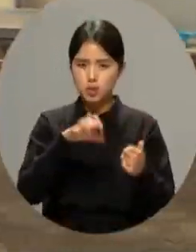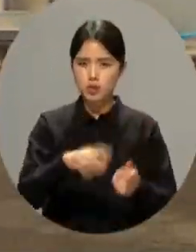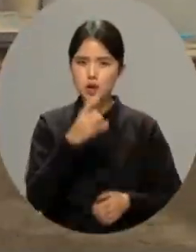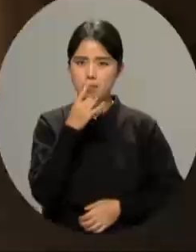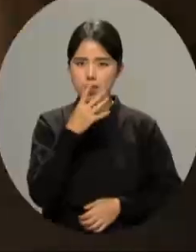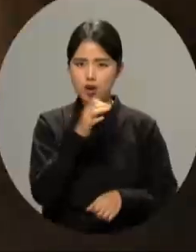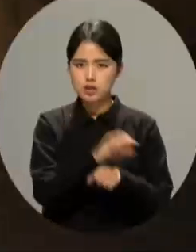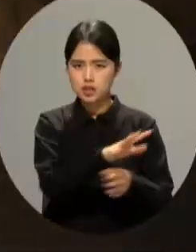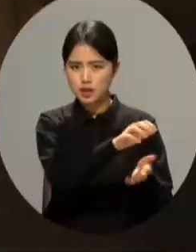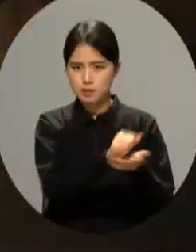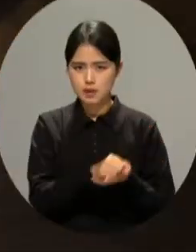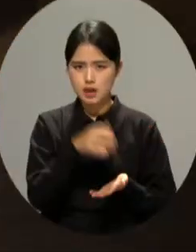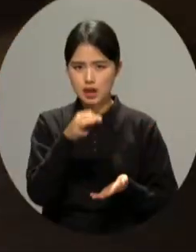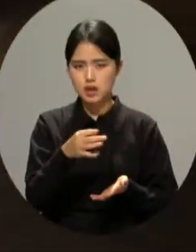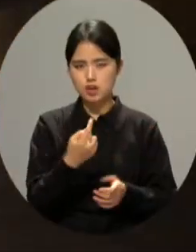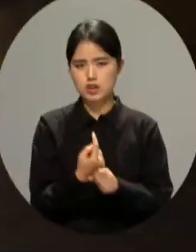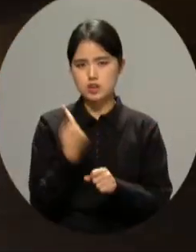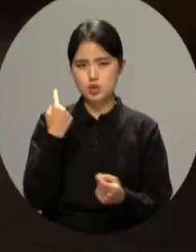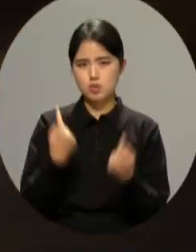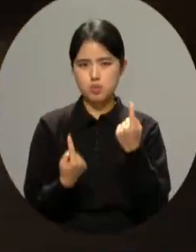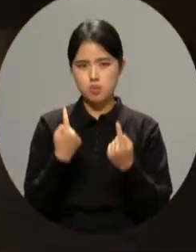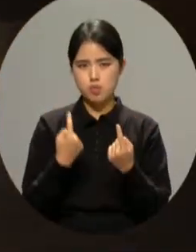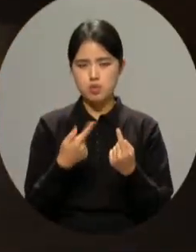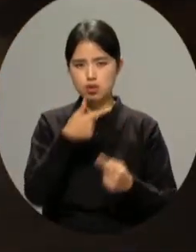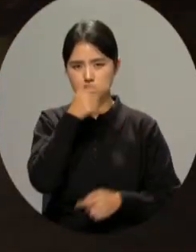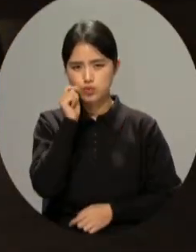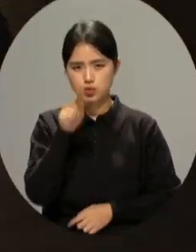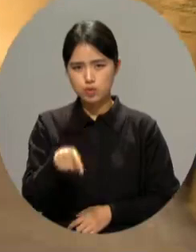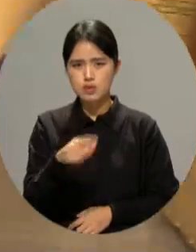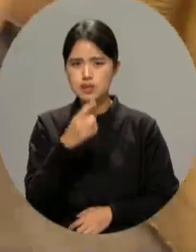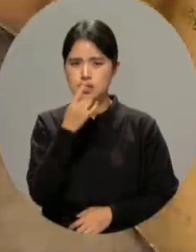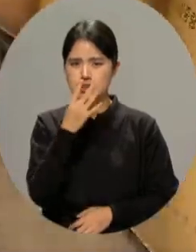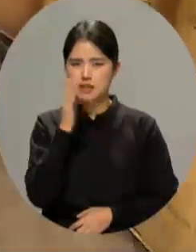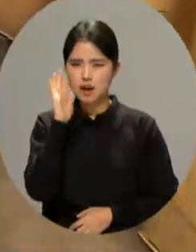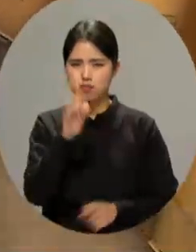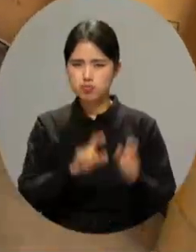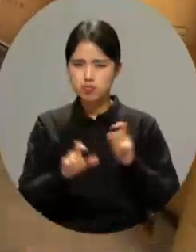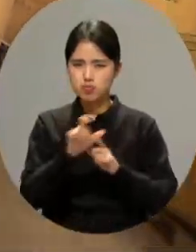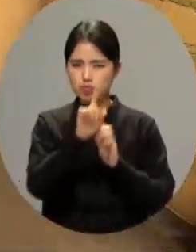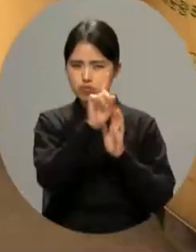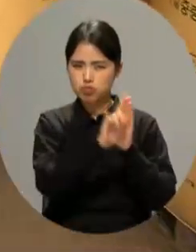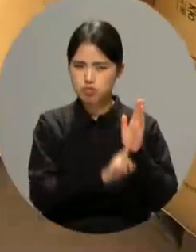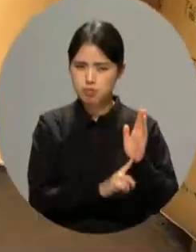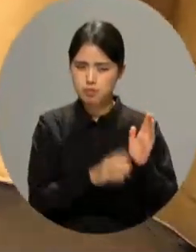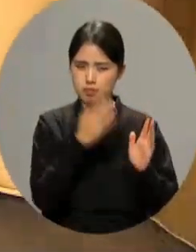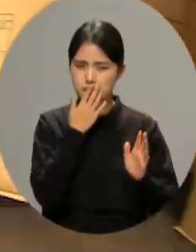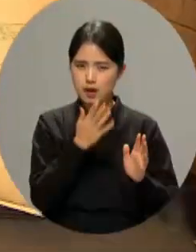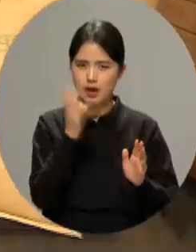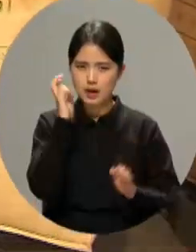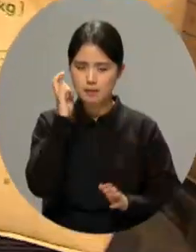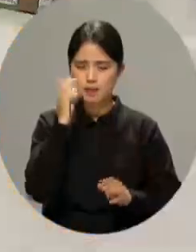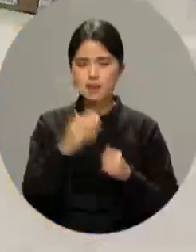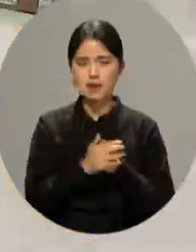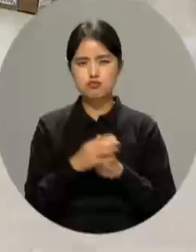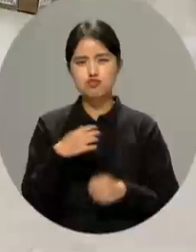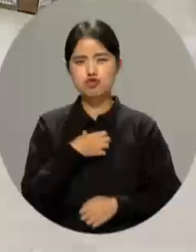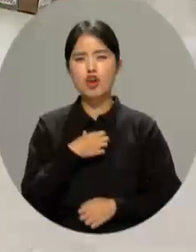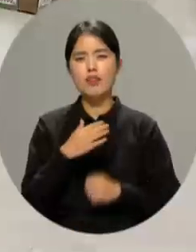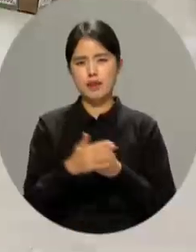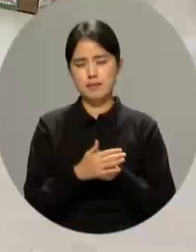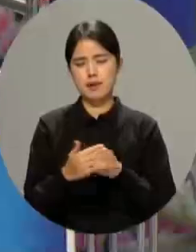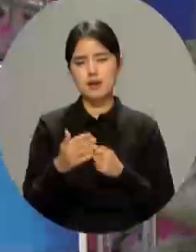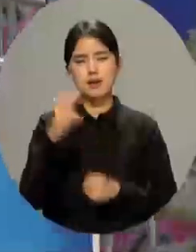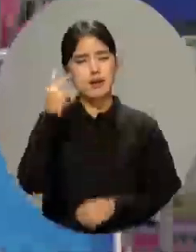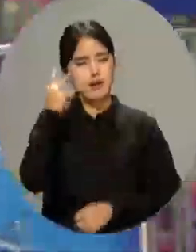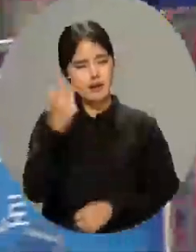매입 가격이 전년보다 낮은 것은 쌀값이 다시 하락할 수 있다는 시장의 우려를 반영한 것이어서 다음 주로